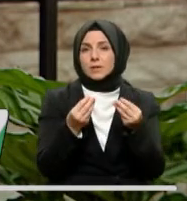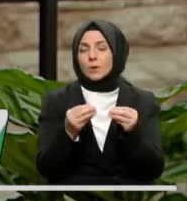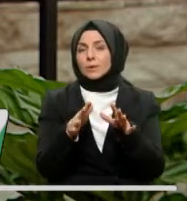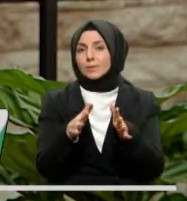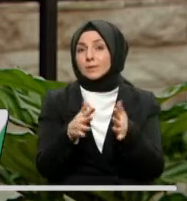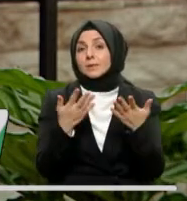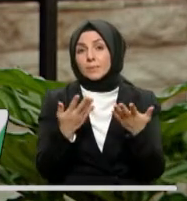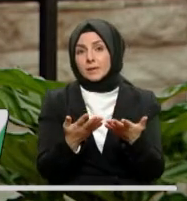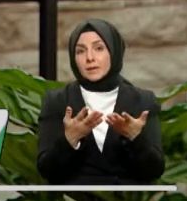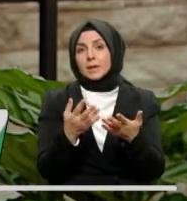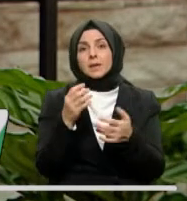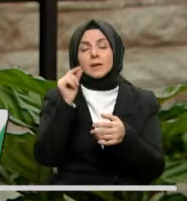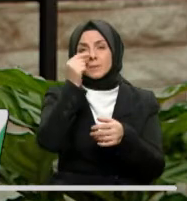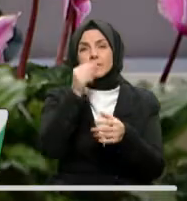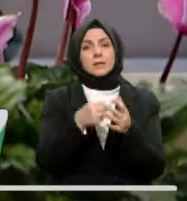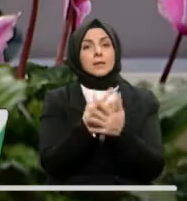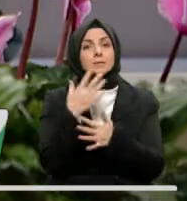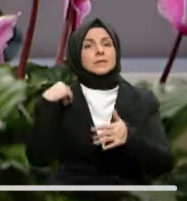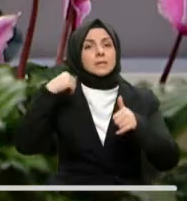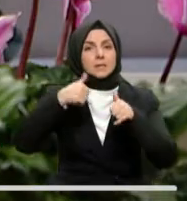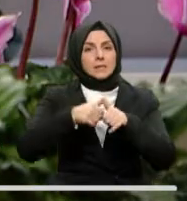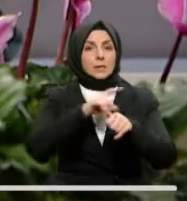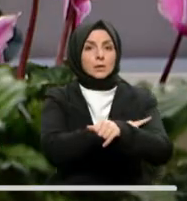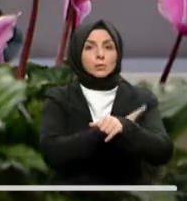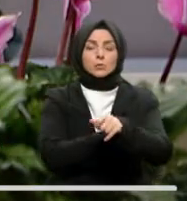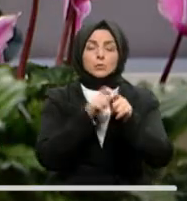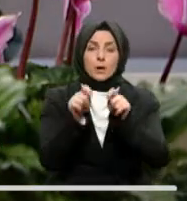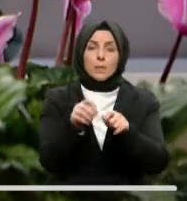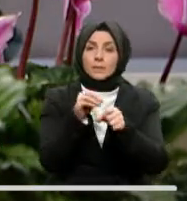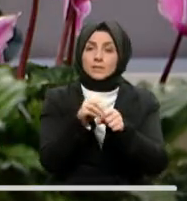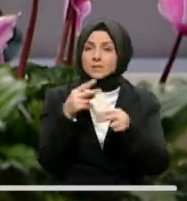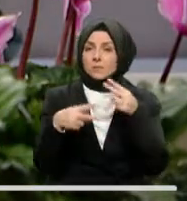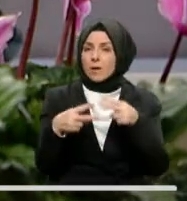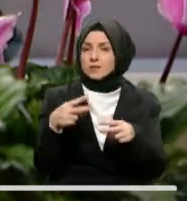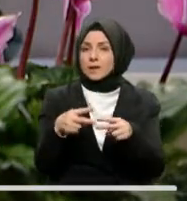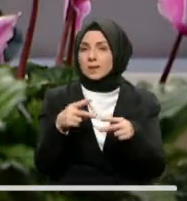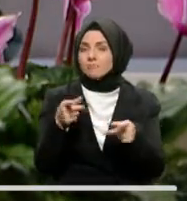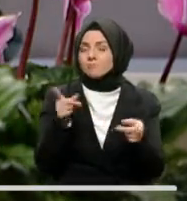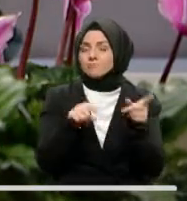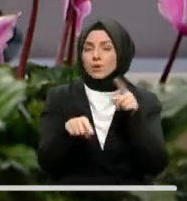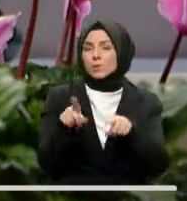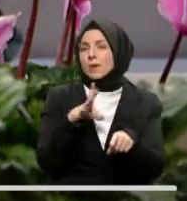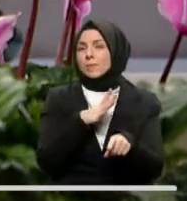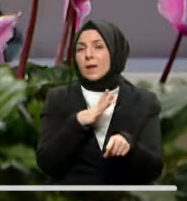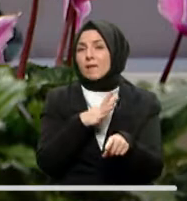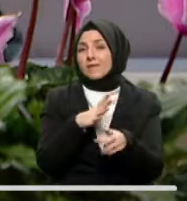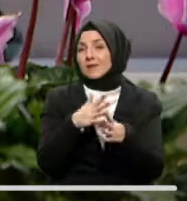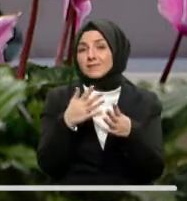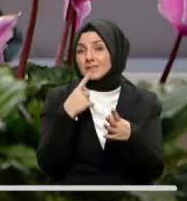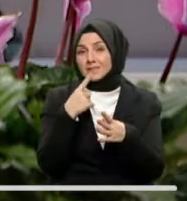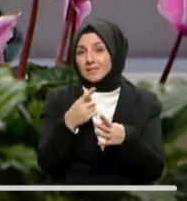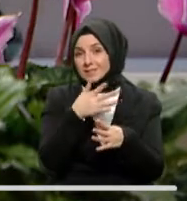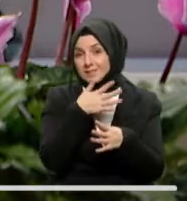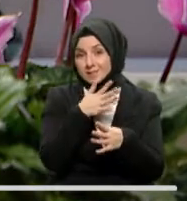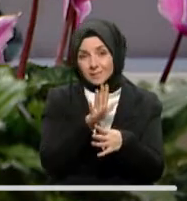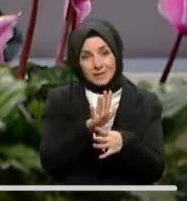Peki bitkilerimizi yine güçlendirmek için bazen şöyle yöntemler buraya biliyoruz yapabiliyoruz bilmiyorum ne diyecek